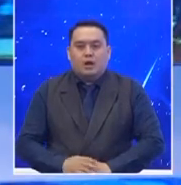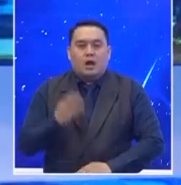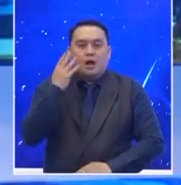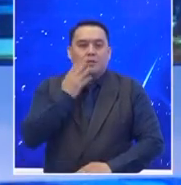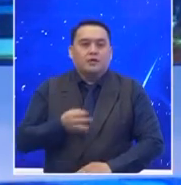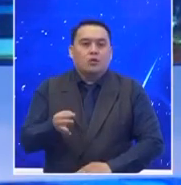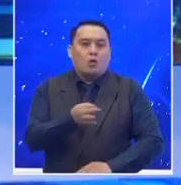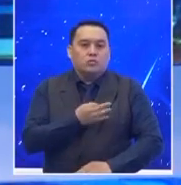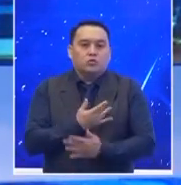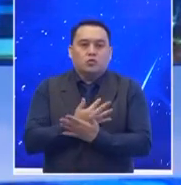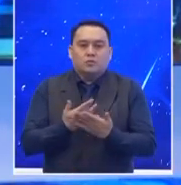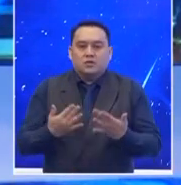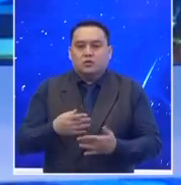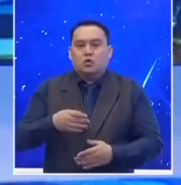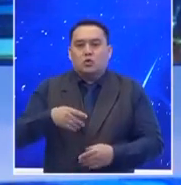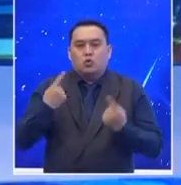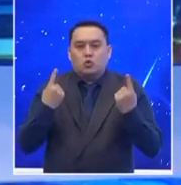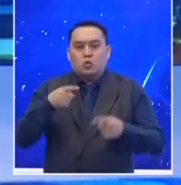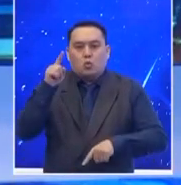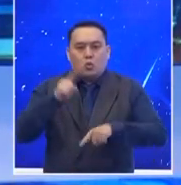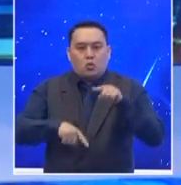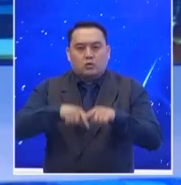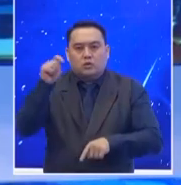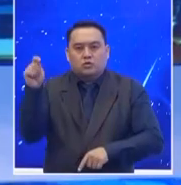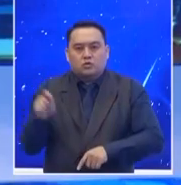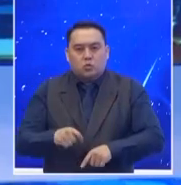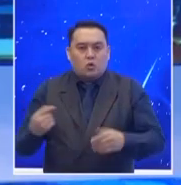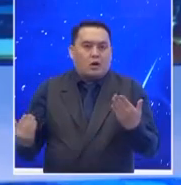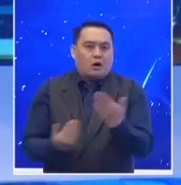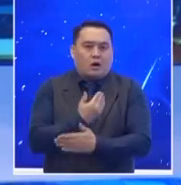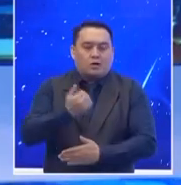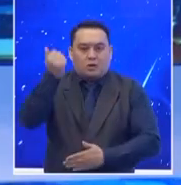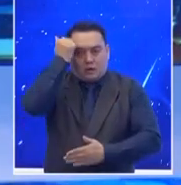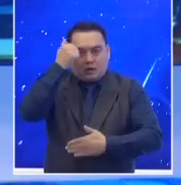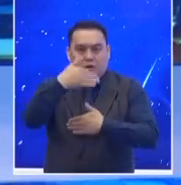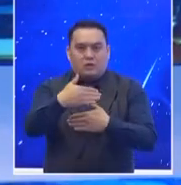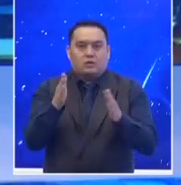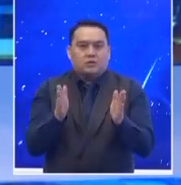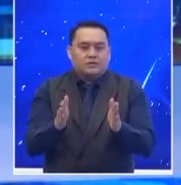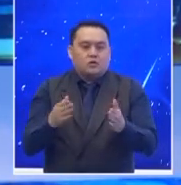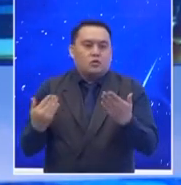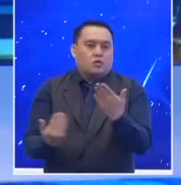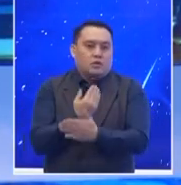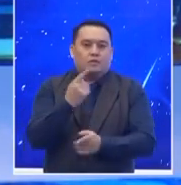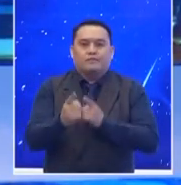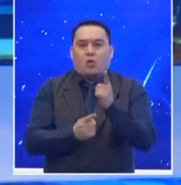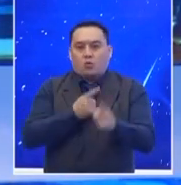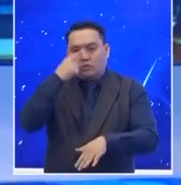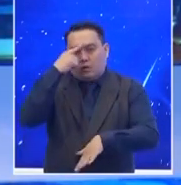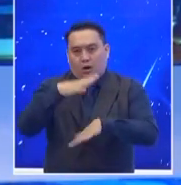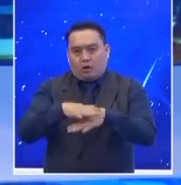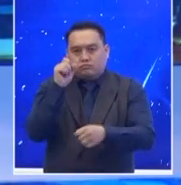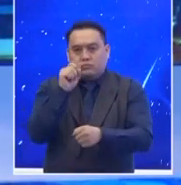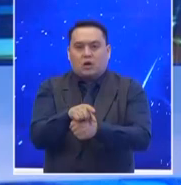Облыстағы бірқатар Ұлы Отан соғысы ардагерлеріне арналған тарихи ескерткіштер қайта жөнделмек. Бұл мақсатта өңір басшысы Амандық Батаевтың